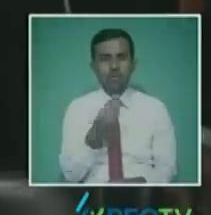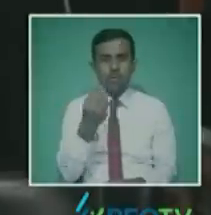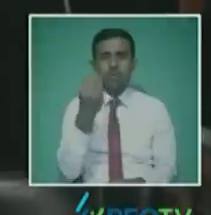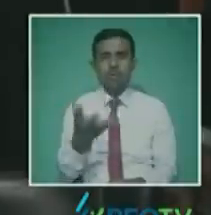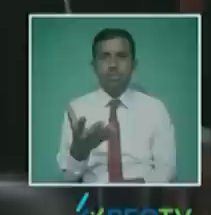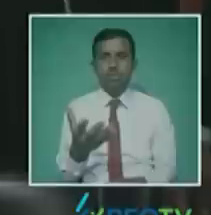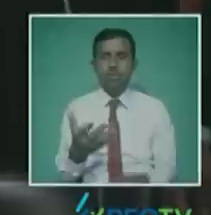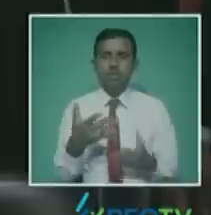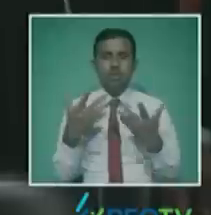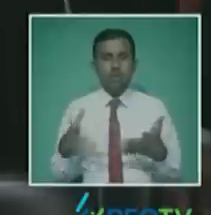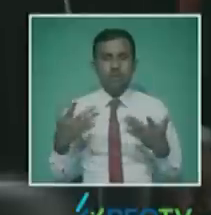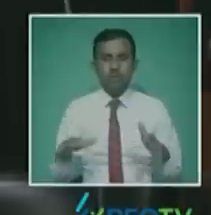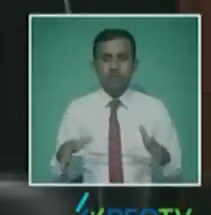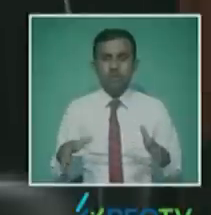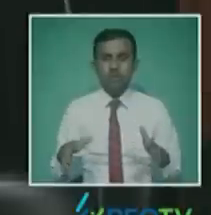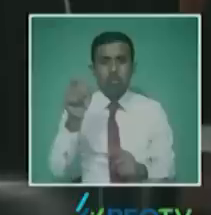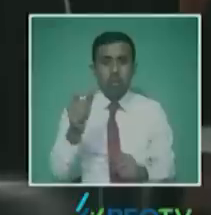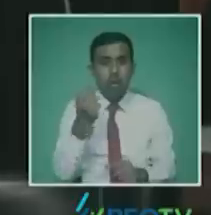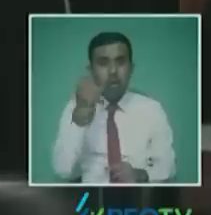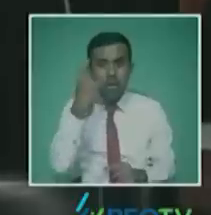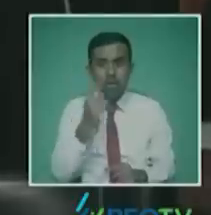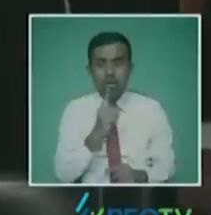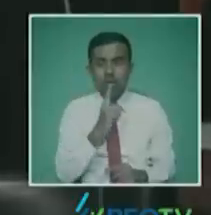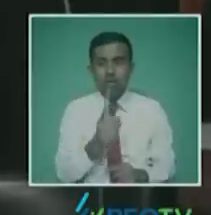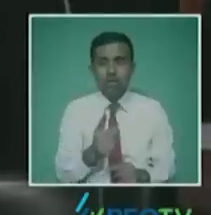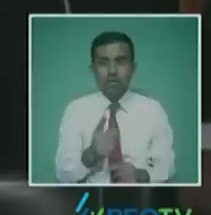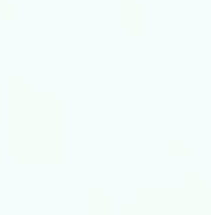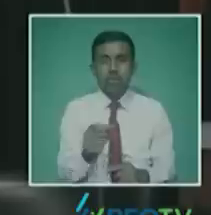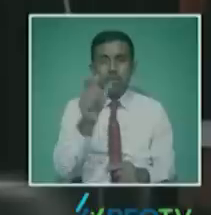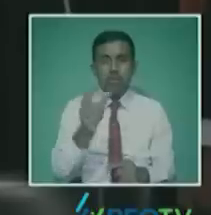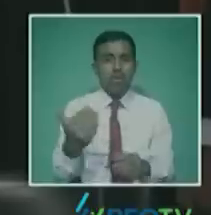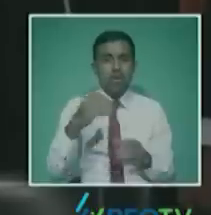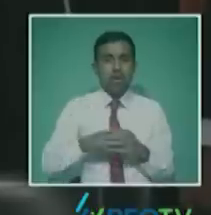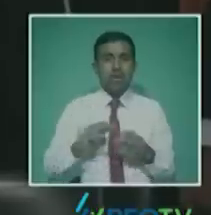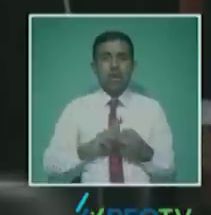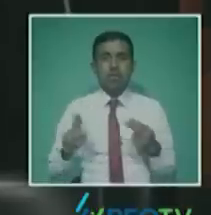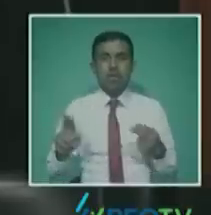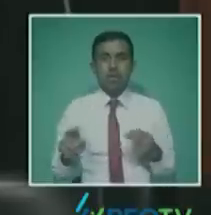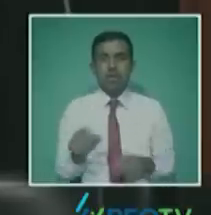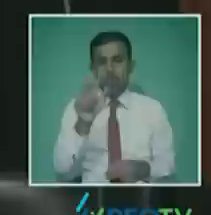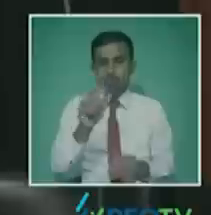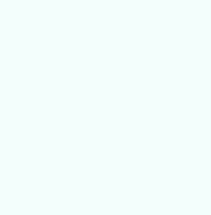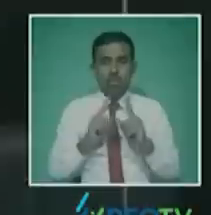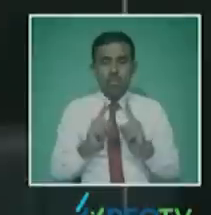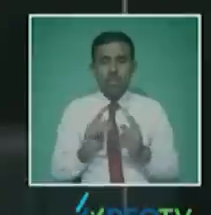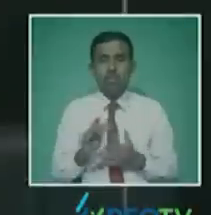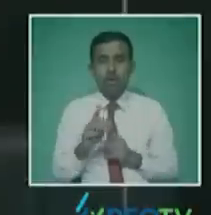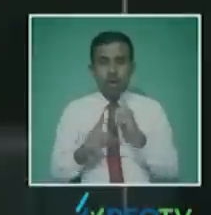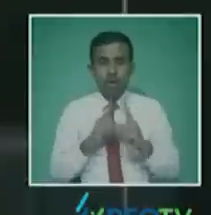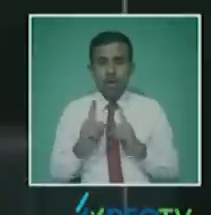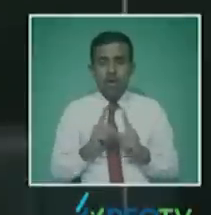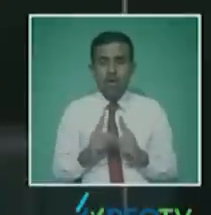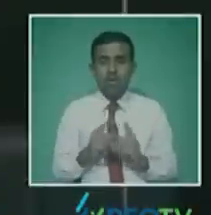one member to comment on a speech of another member in the opposition. You are not the minister. Okay. You are another member in the opposition. Please don't. කතා